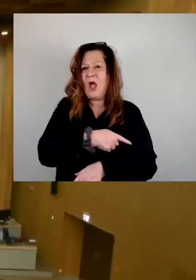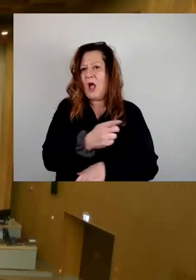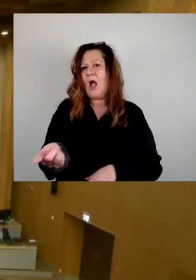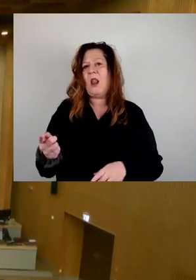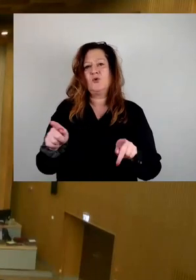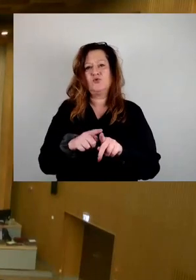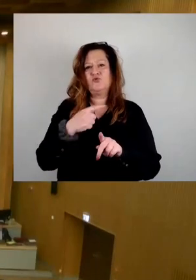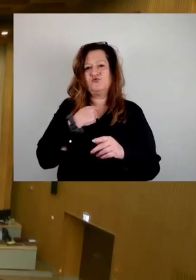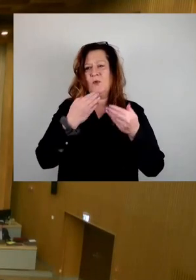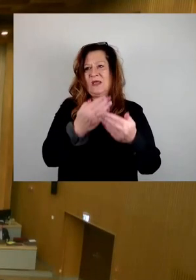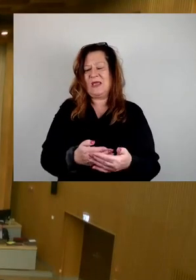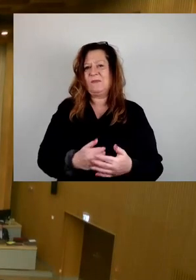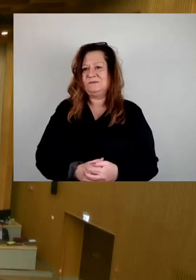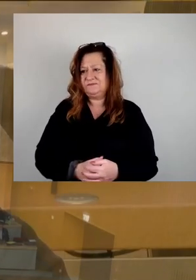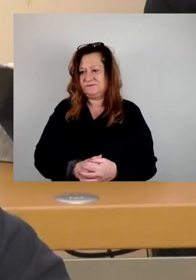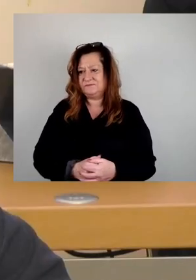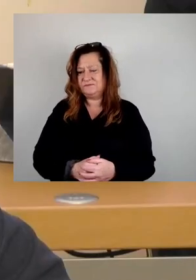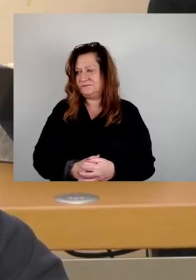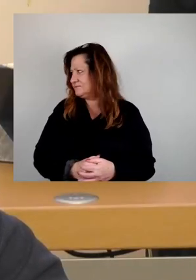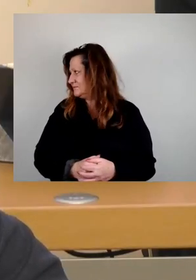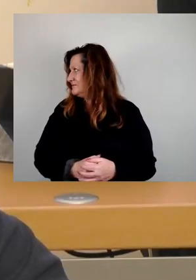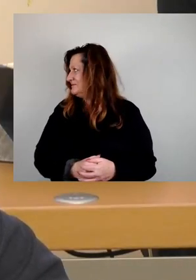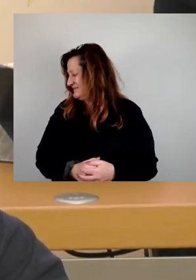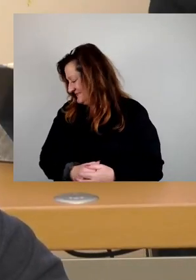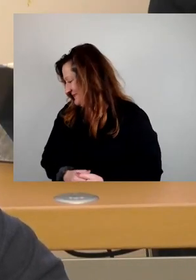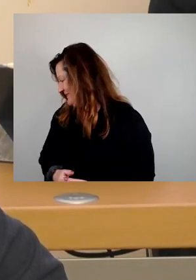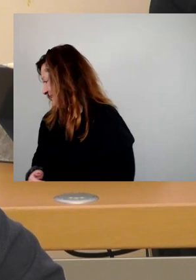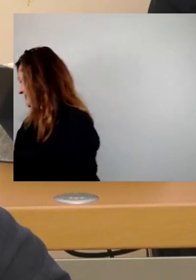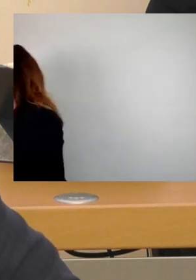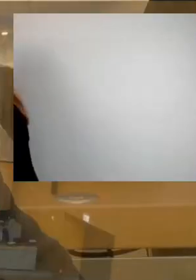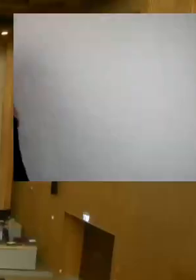Als nächste Fraktion die CDU-Fraktion, Herr Schmidt.